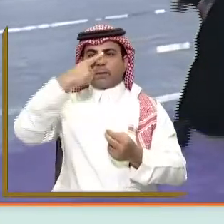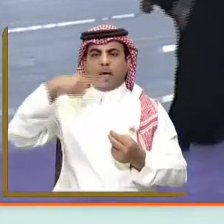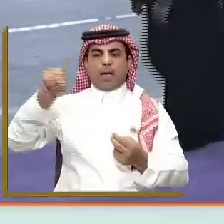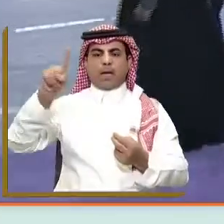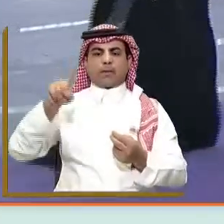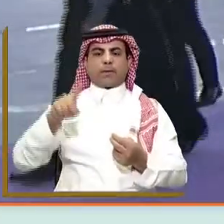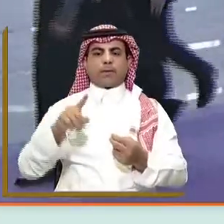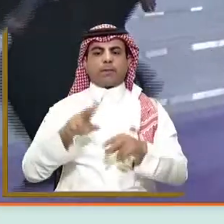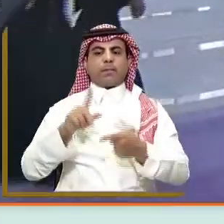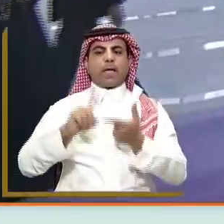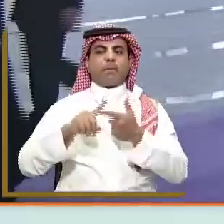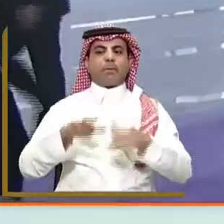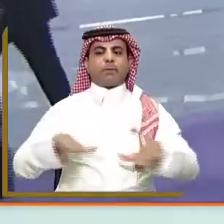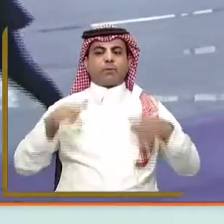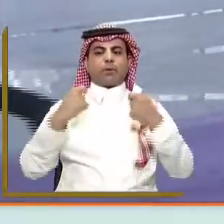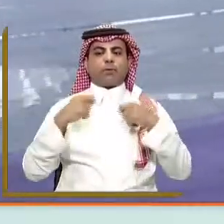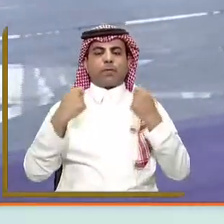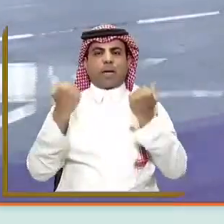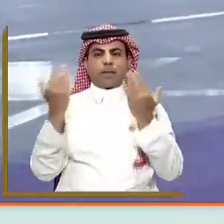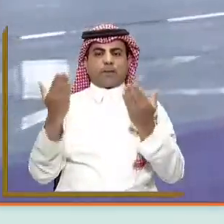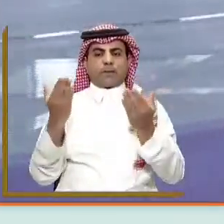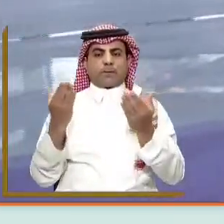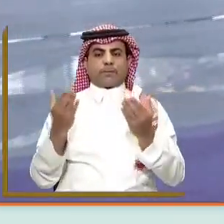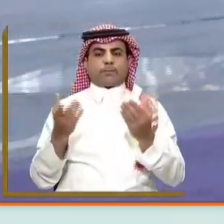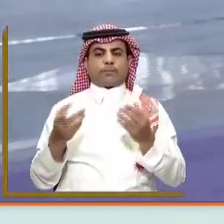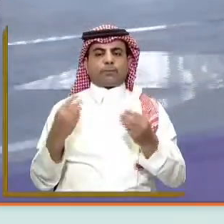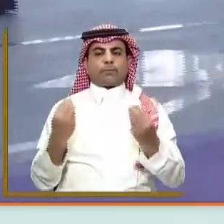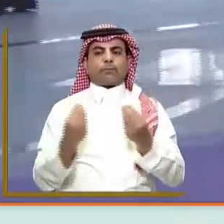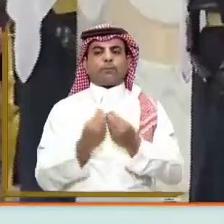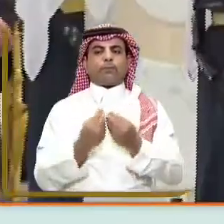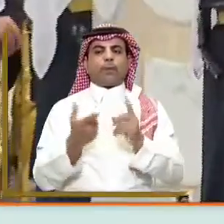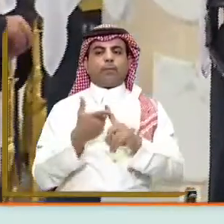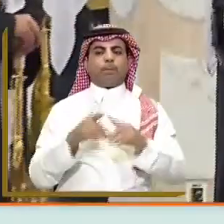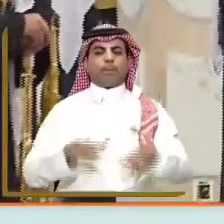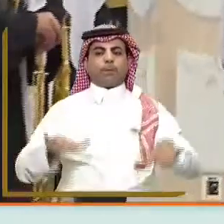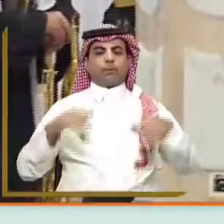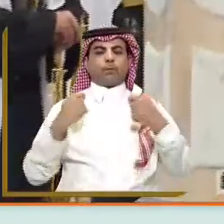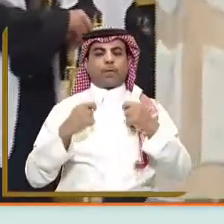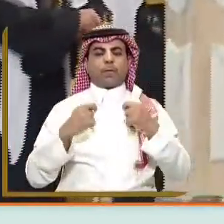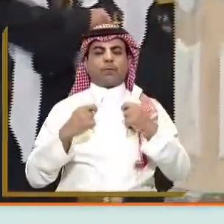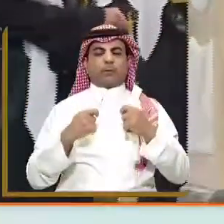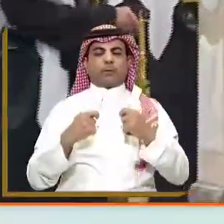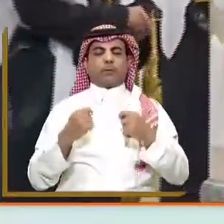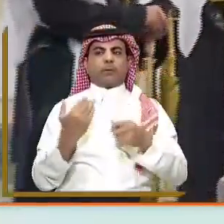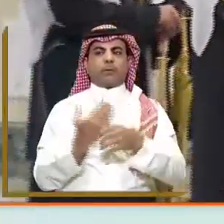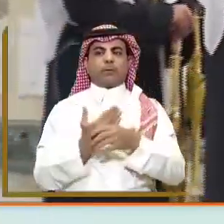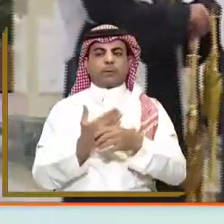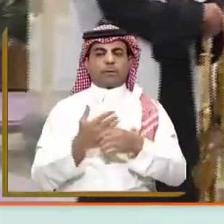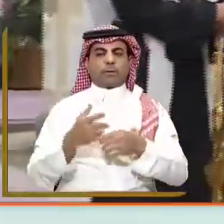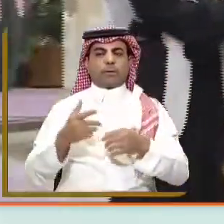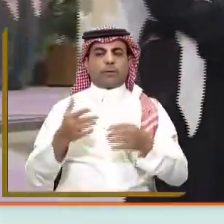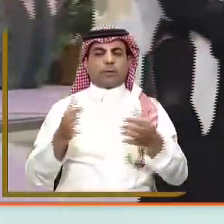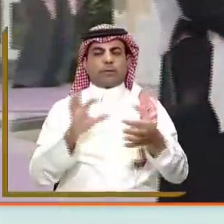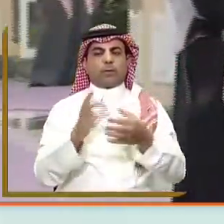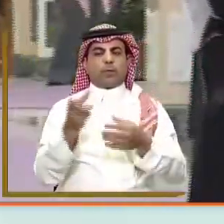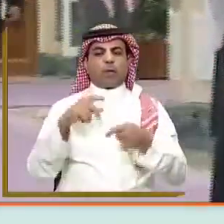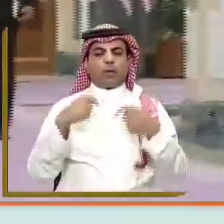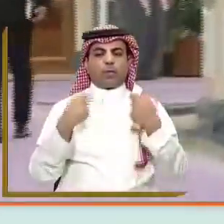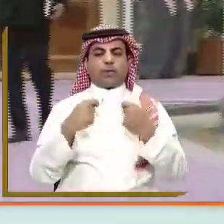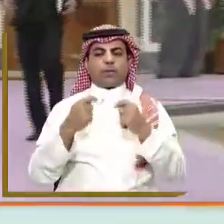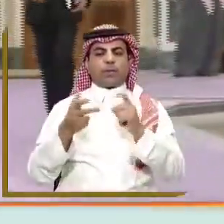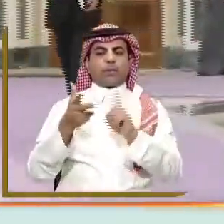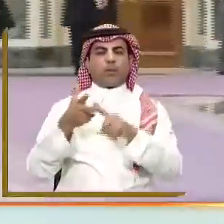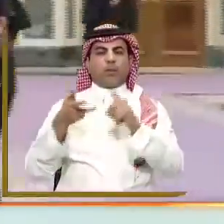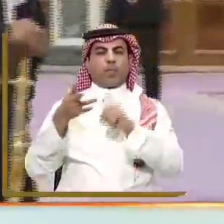التايلاندي نائب رئيس الوزراء وزير الخارجية السيد دون برامود ويني، ونائب رئيس الوزراء وزير الطاقة السيد سبونتانا بونج